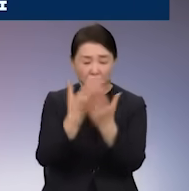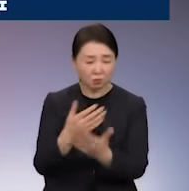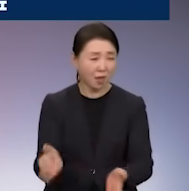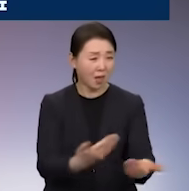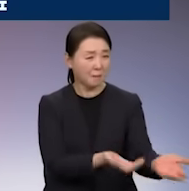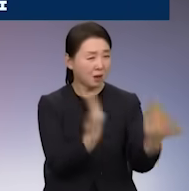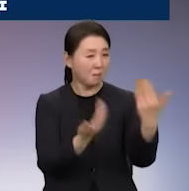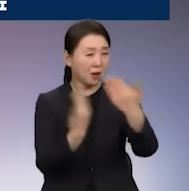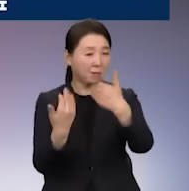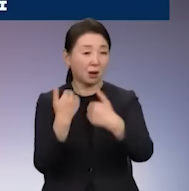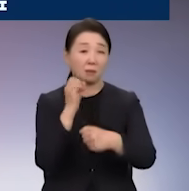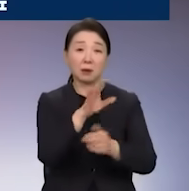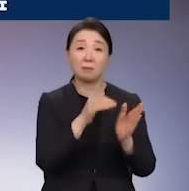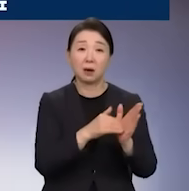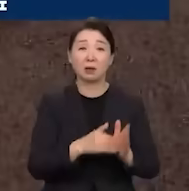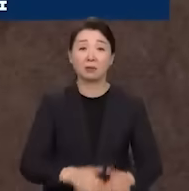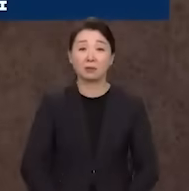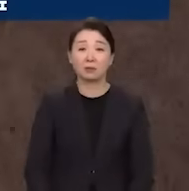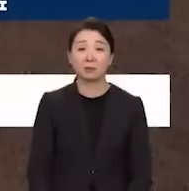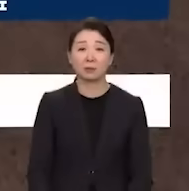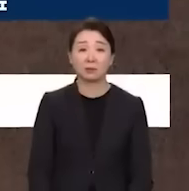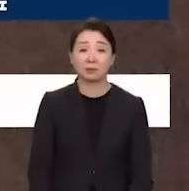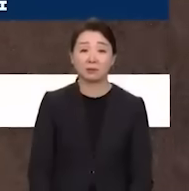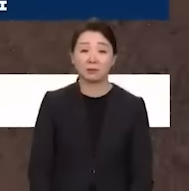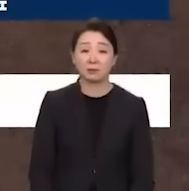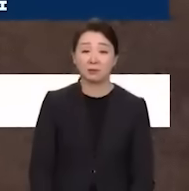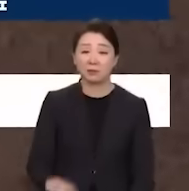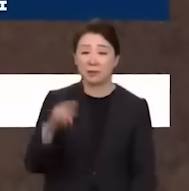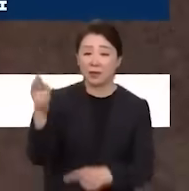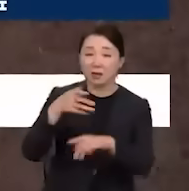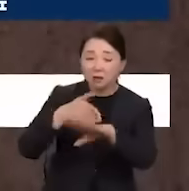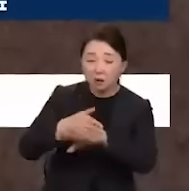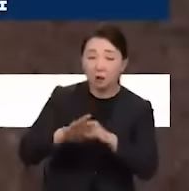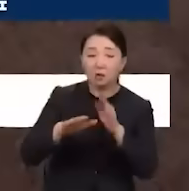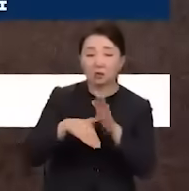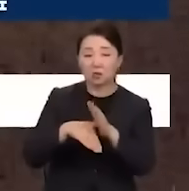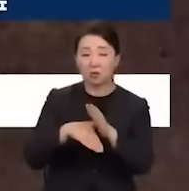독촉했다고 말했습니다. 헬기가 늦어질 때